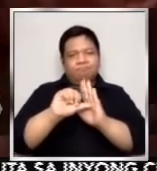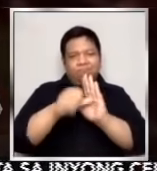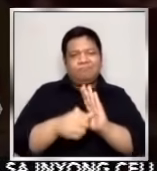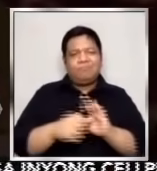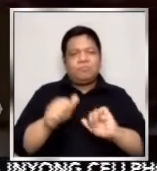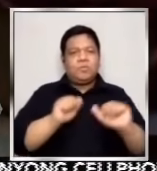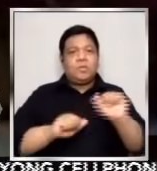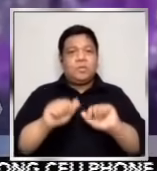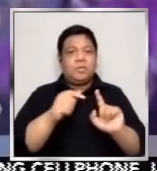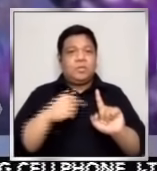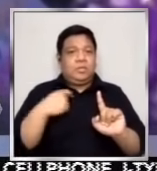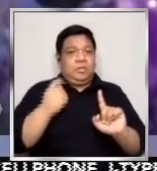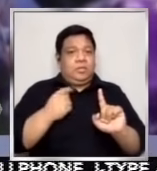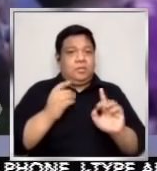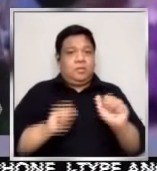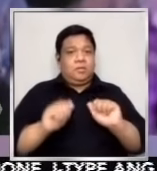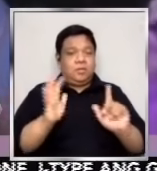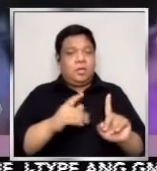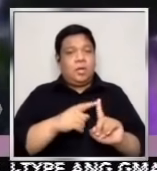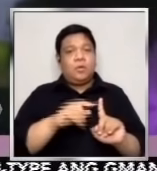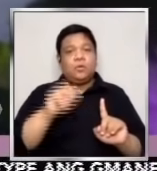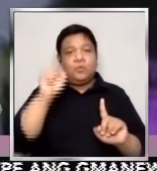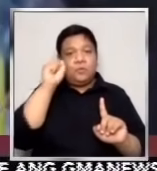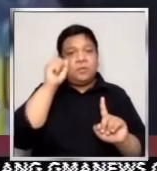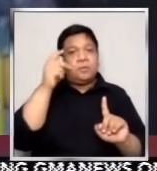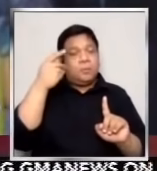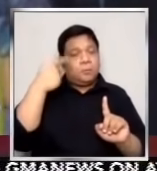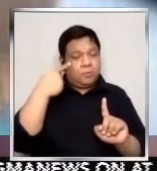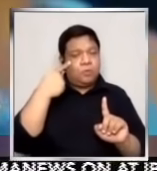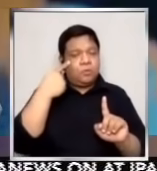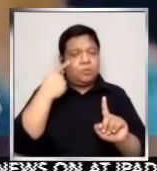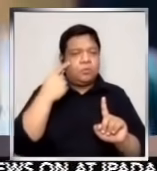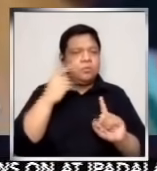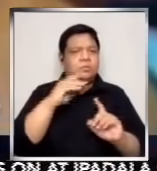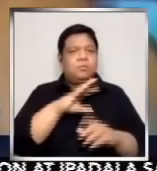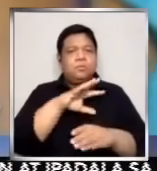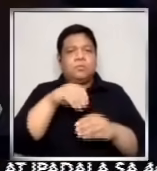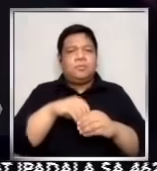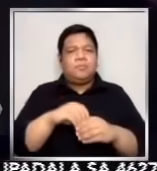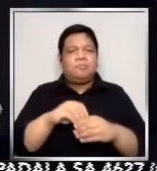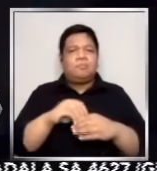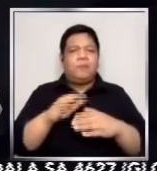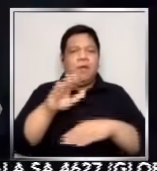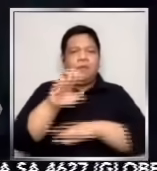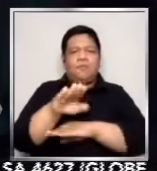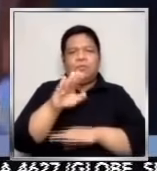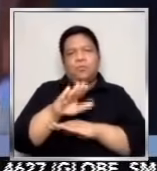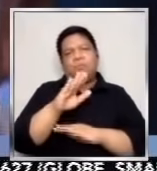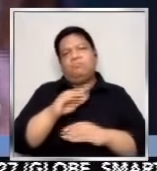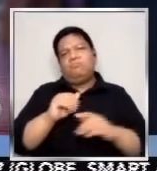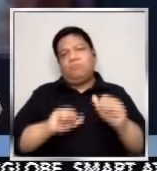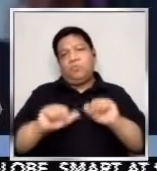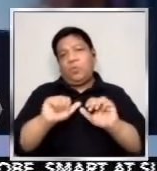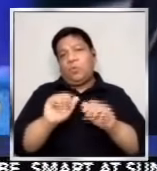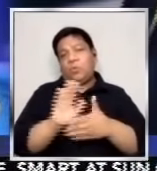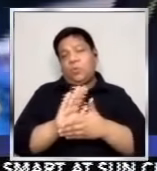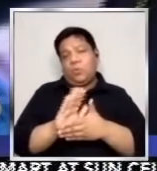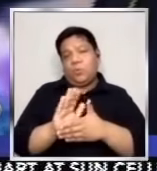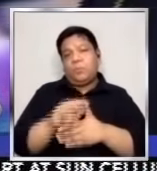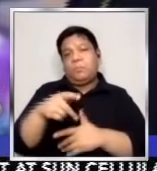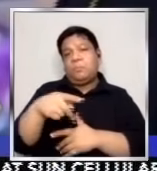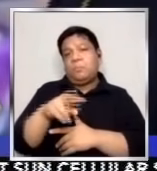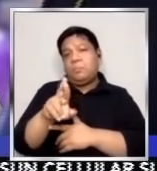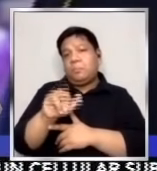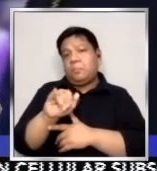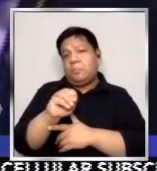na si Sofia Pablo bilang si Donalyn Claveria sa top-rating afternoon prime series na Prima Donnas. Yun nga lang,